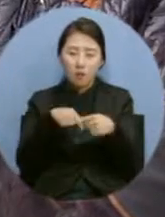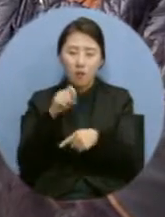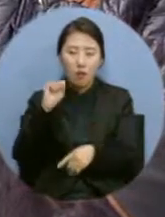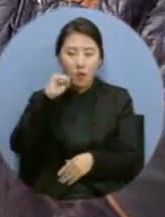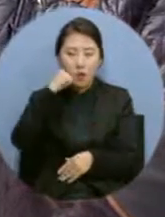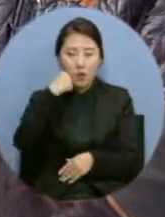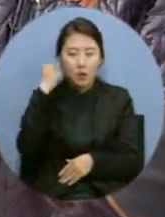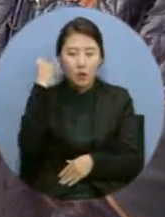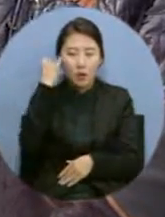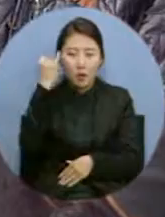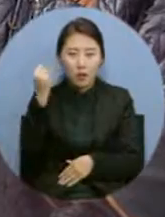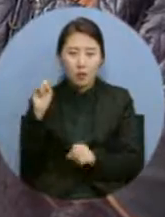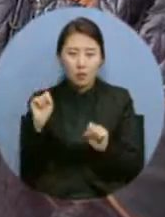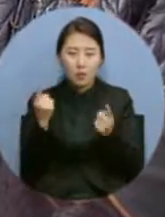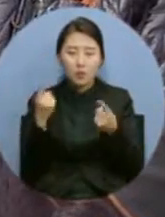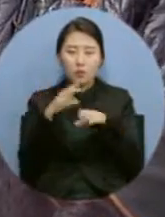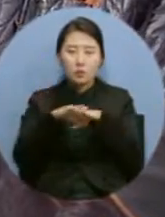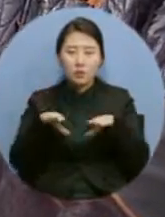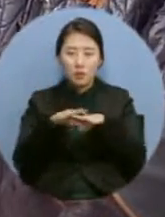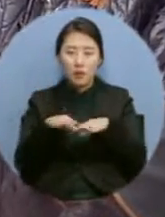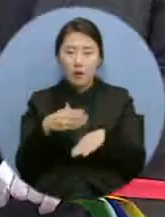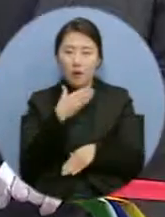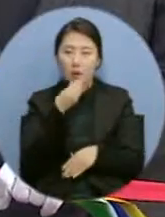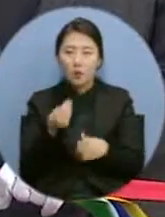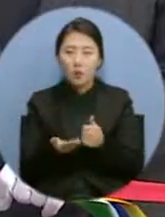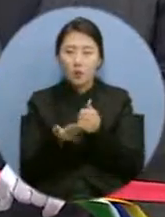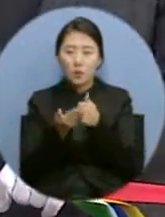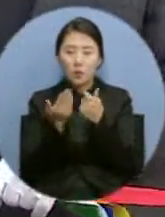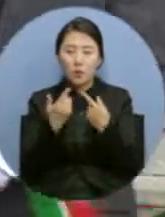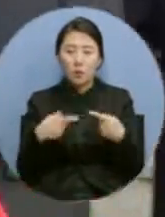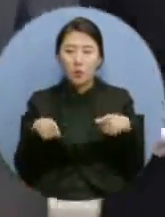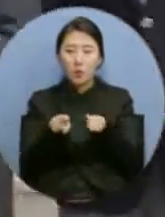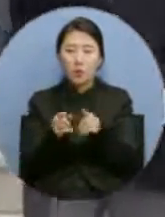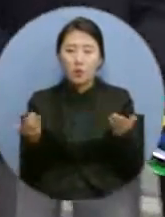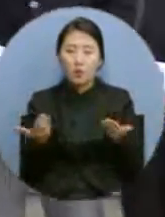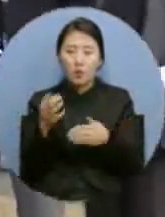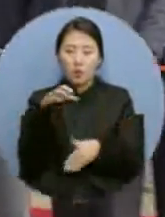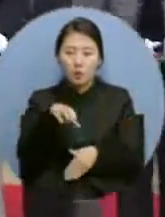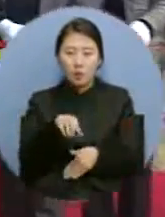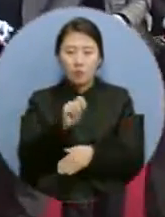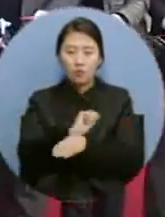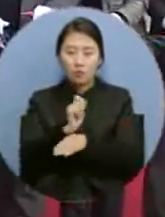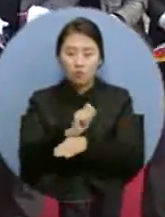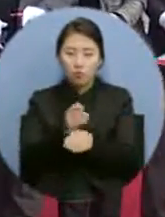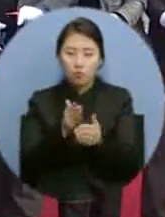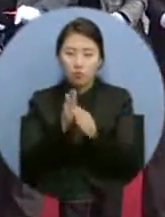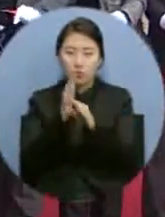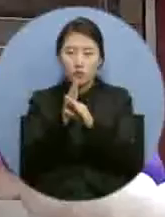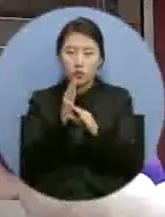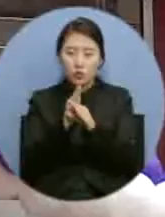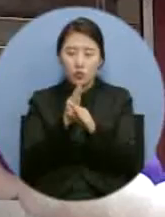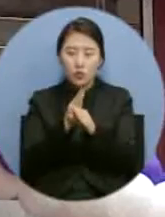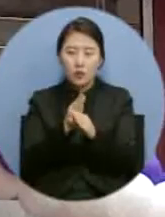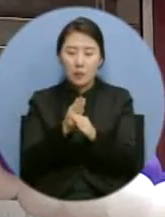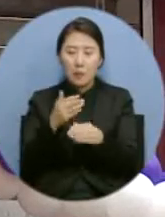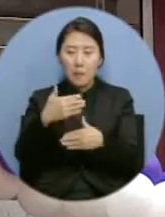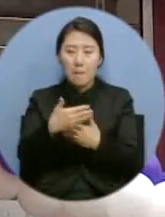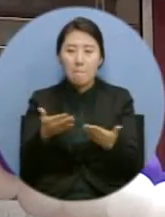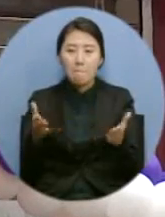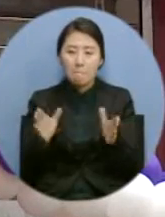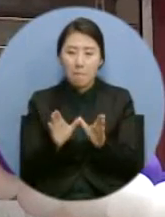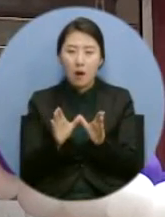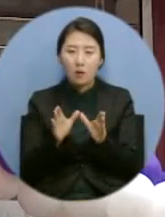해소할 아이디어에서 시작된 행복키움 공동일터. 올해 초 행정자치부에서 주관한 마을공방 육성 사업에